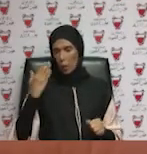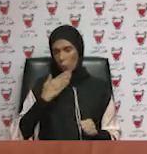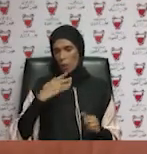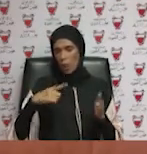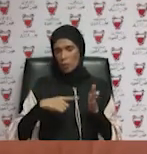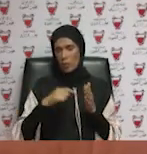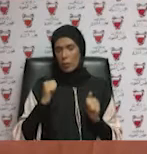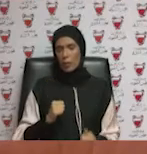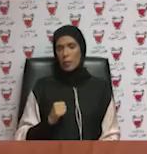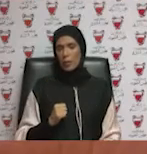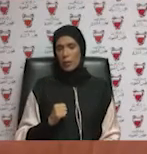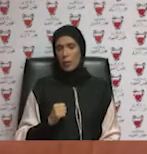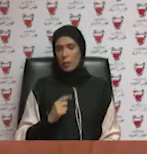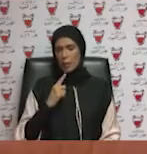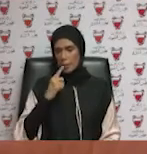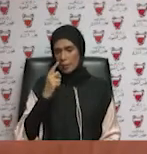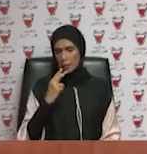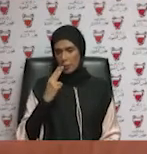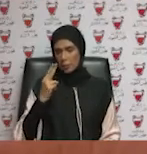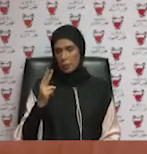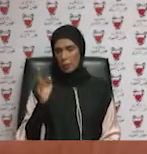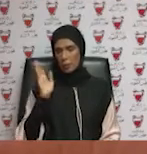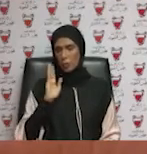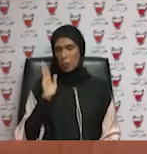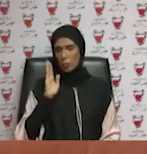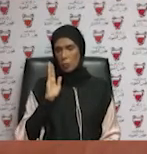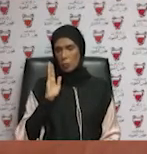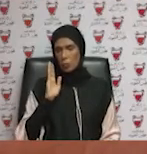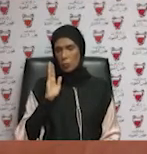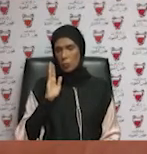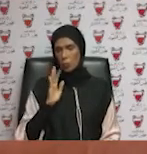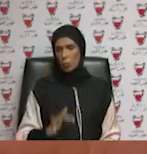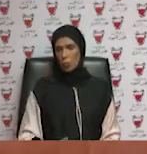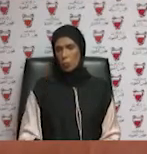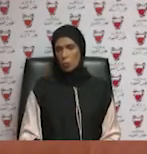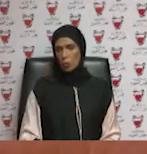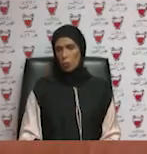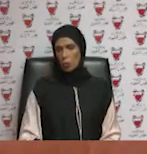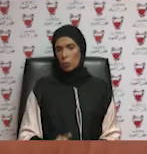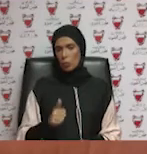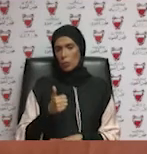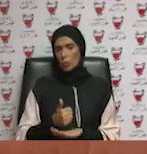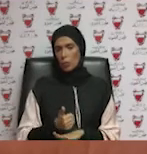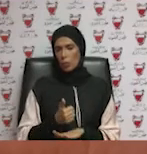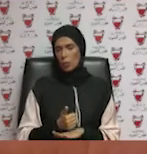أن نعطيهم عامين من التدريب ليكونوا ركيزة